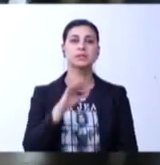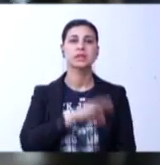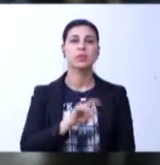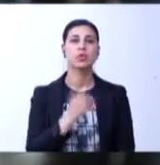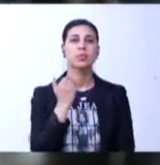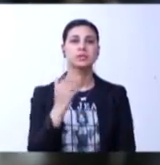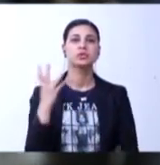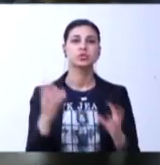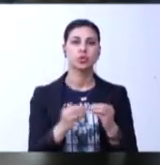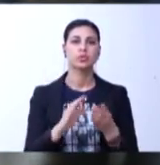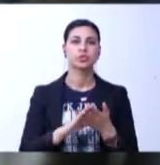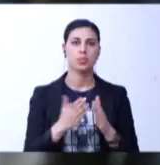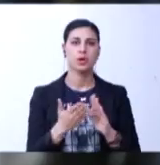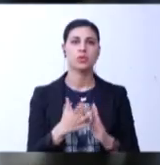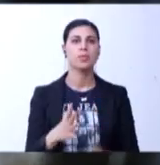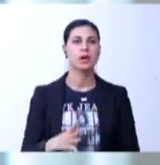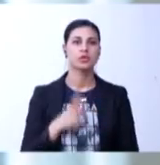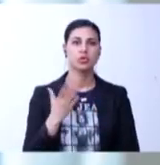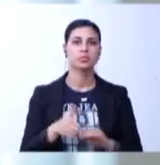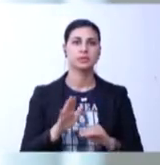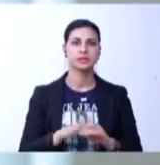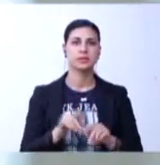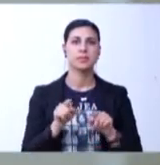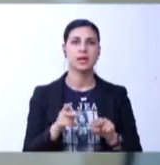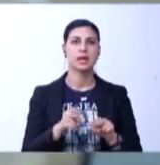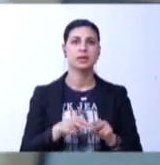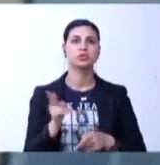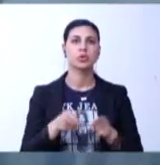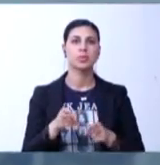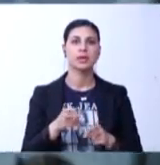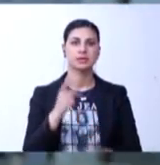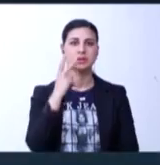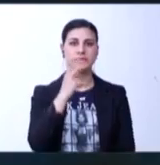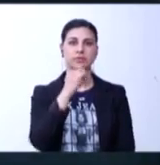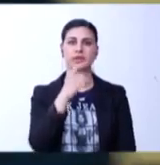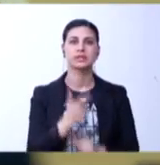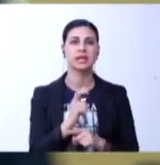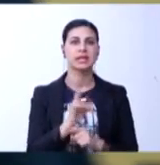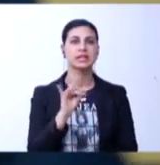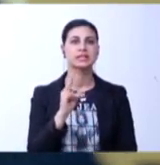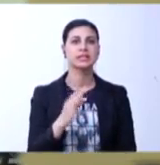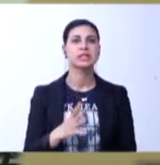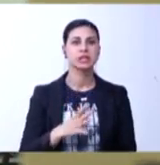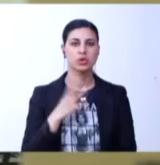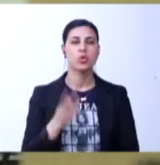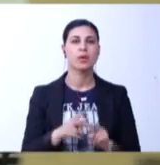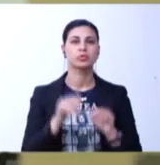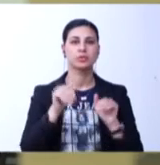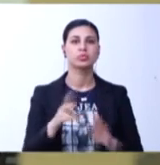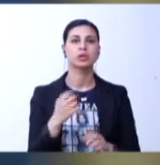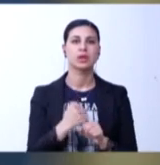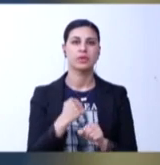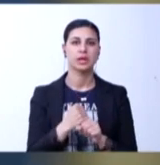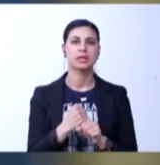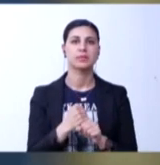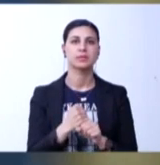მისი ზოგადი მდგომარეობა იყო მძიმე, ეს ოპერაცია ჩაითვალა მაღალ რისკიანად და ამიტომაც გადაწყდა, რომ